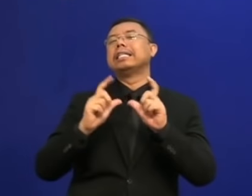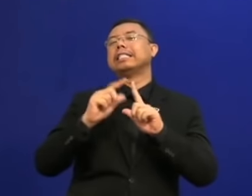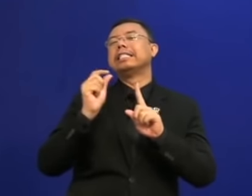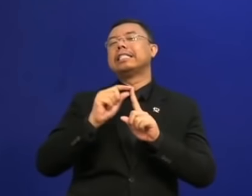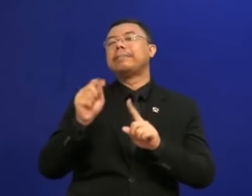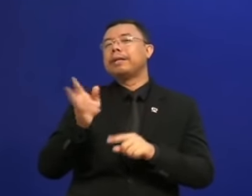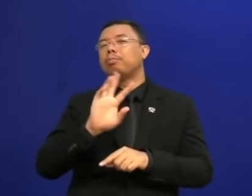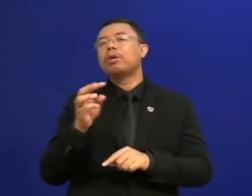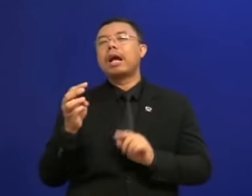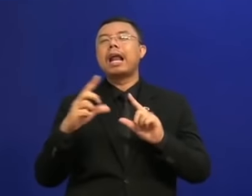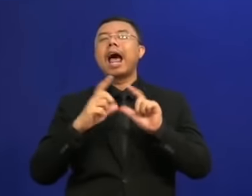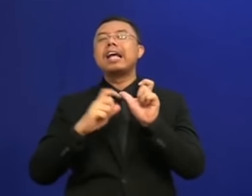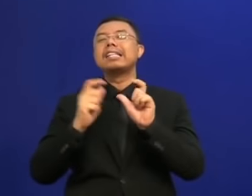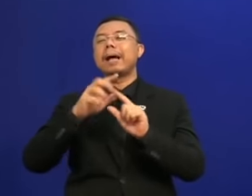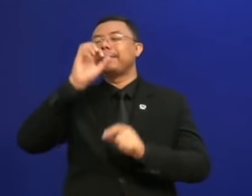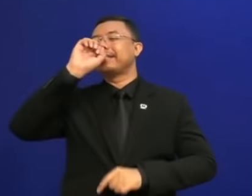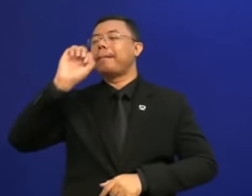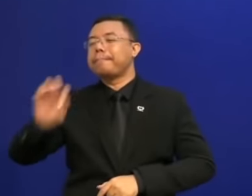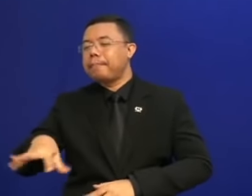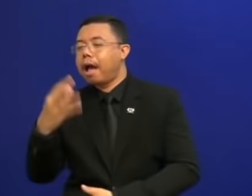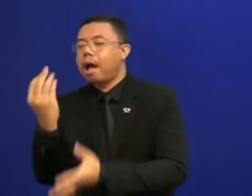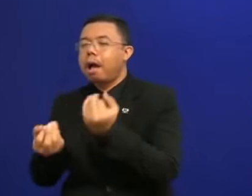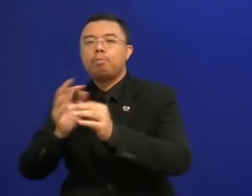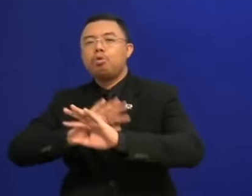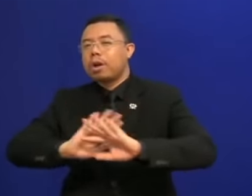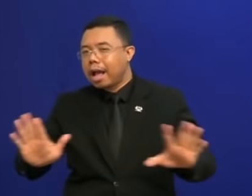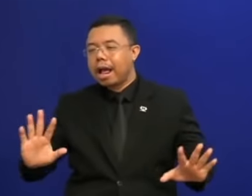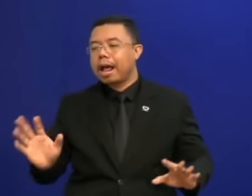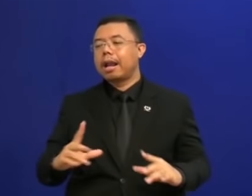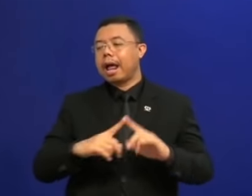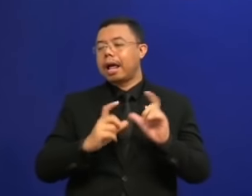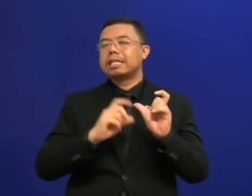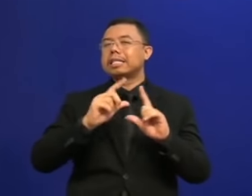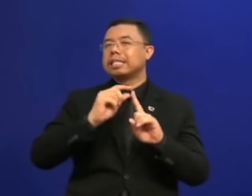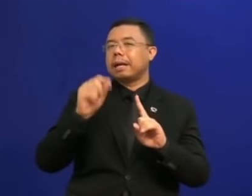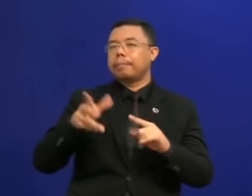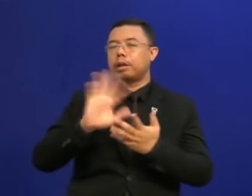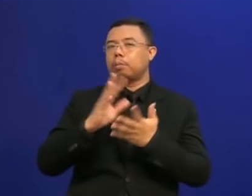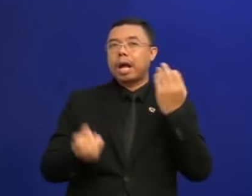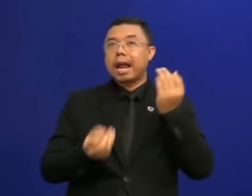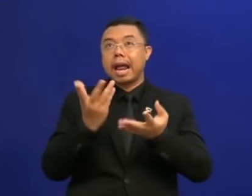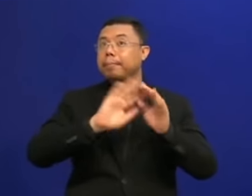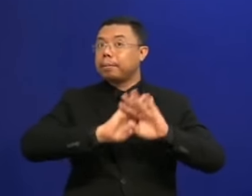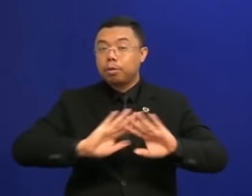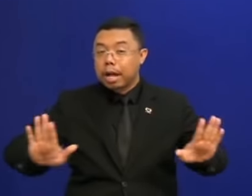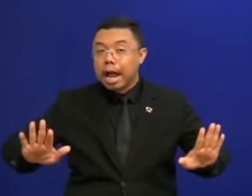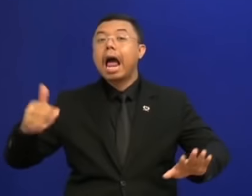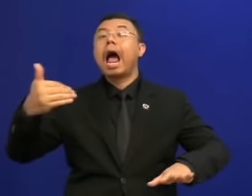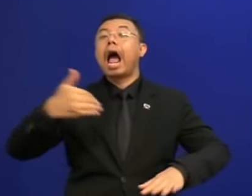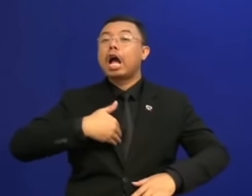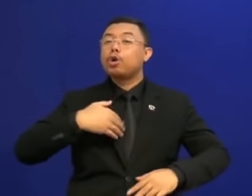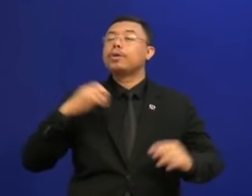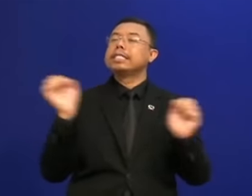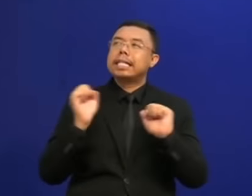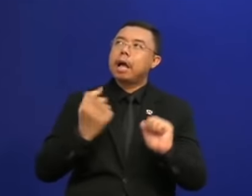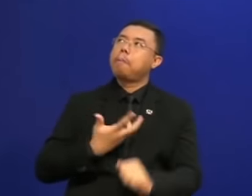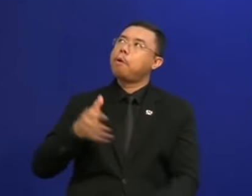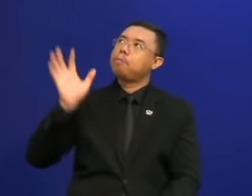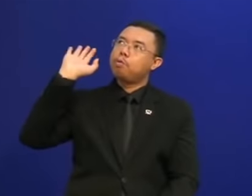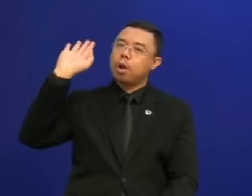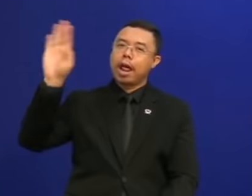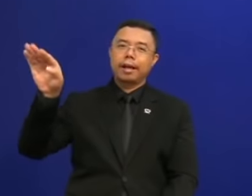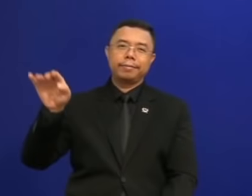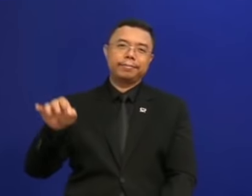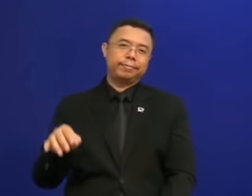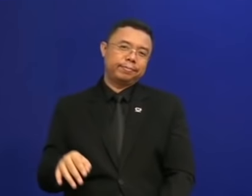bukan asap sampah. Maksudnya asap di sini bukan asap api. Aku segera akan